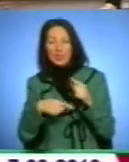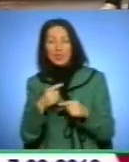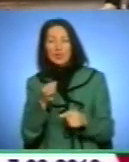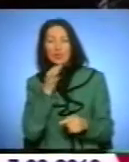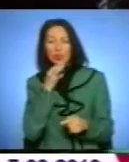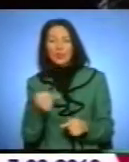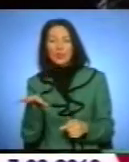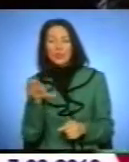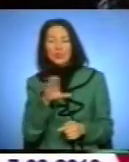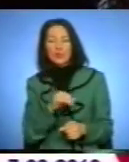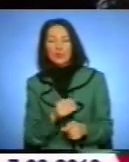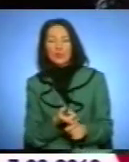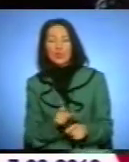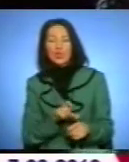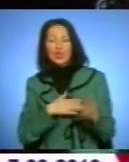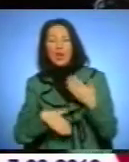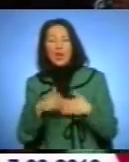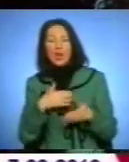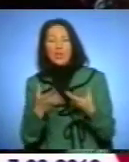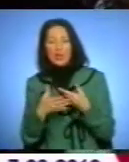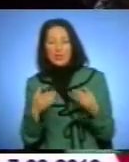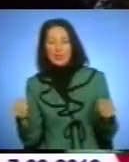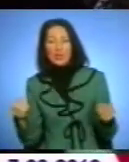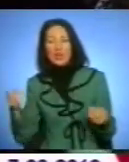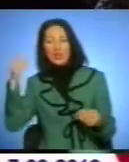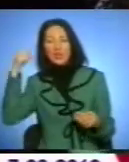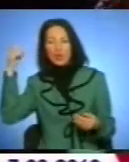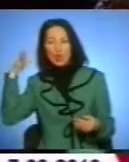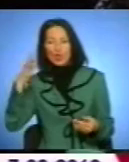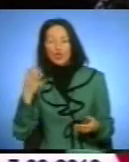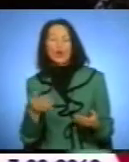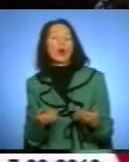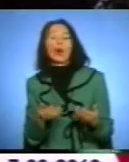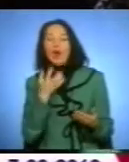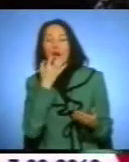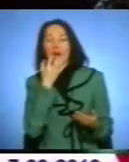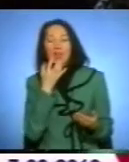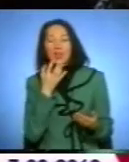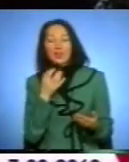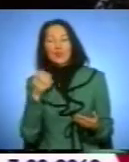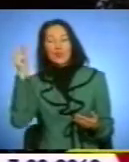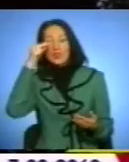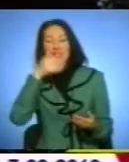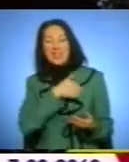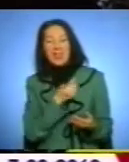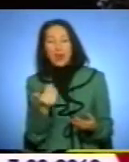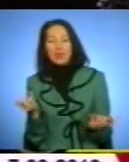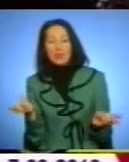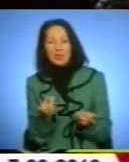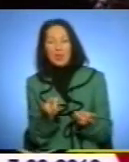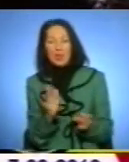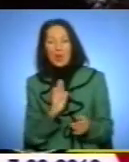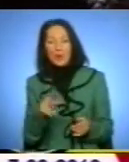усім. Ми дуже раді весні, сонечко пригріває, вчитися не хочемо, але потрібно, і ми будемо намагатися вчитися